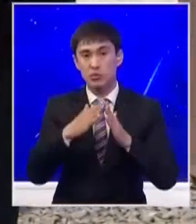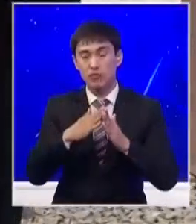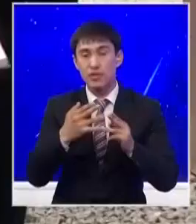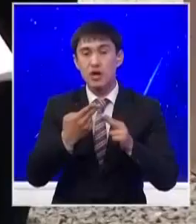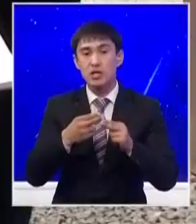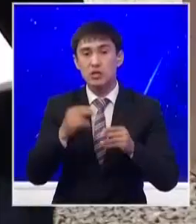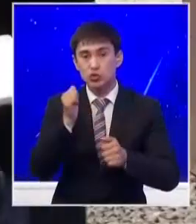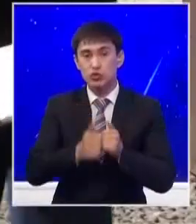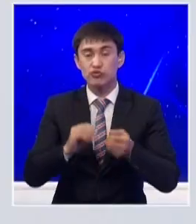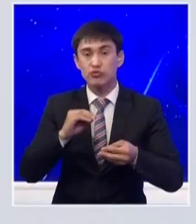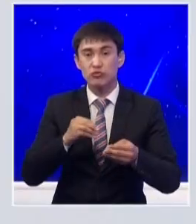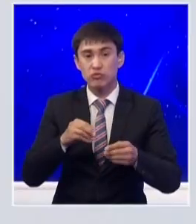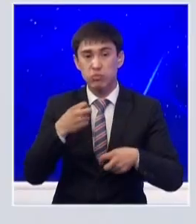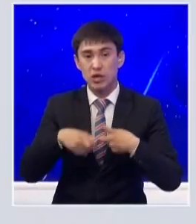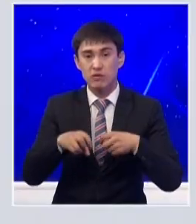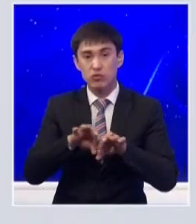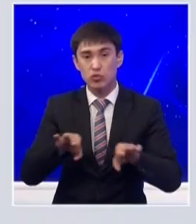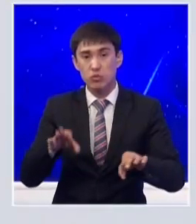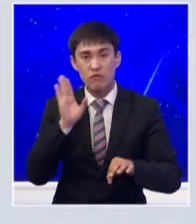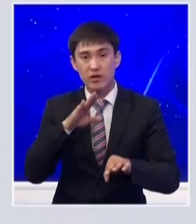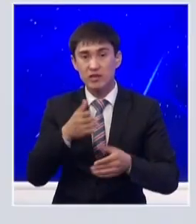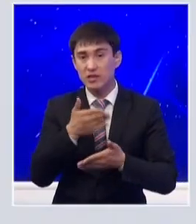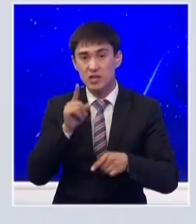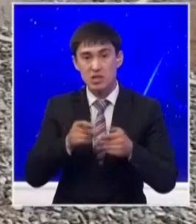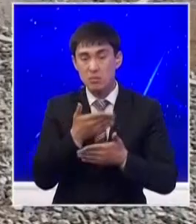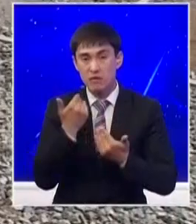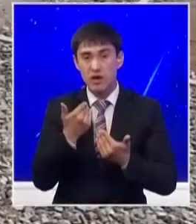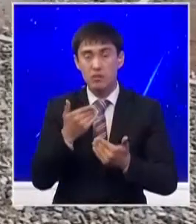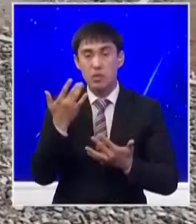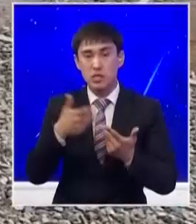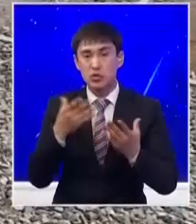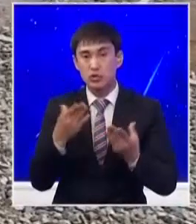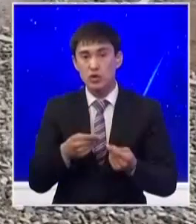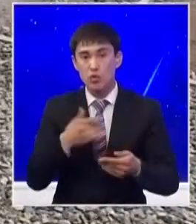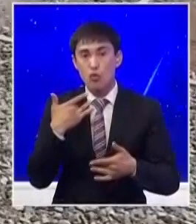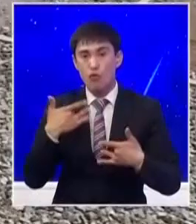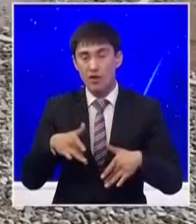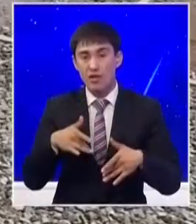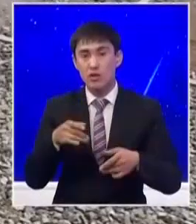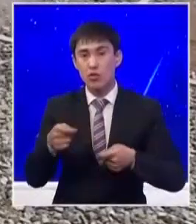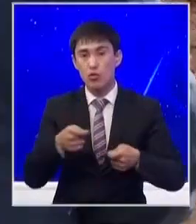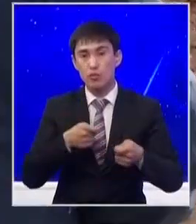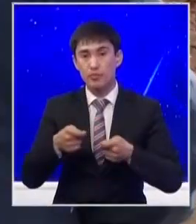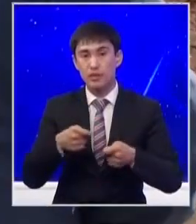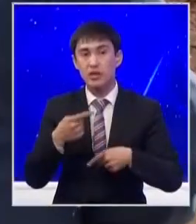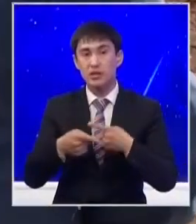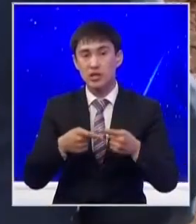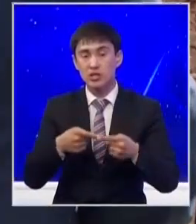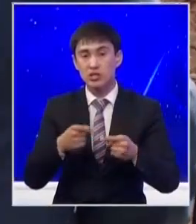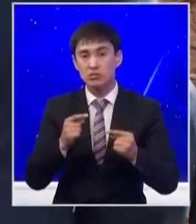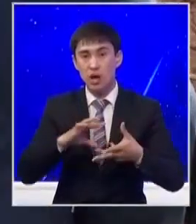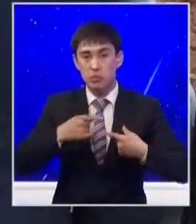Из-за участившихся прорывов труб воды в кранах не бывает по нескольку дней. Увольнение руководителя водоканала подлило масло в огонь и